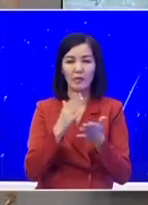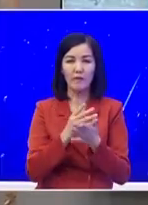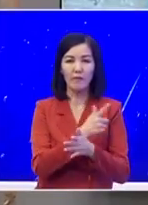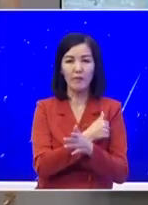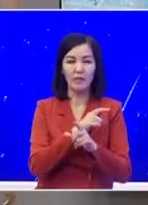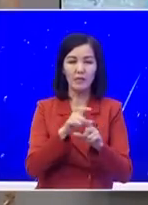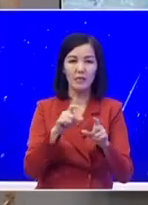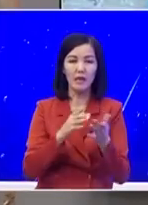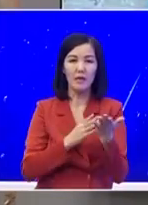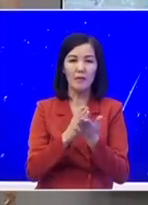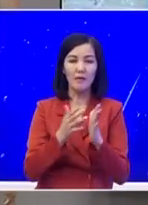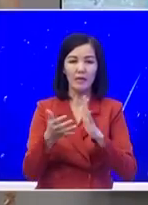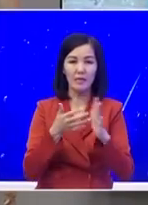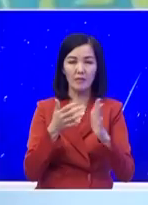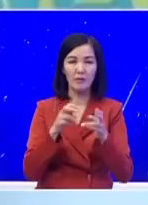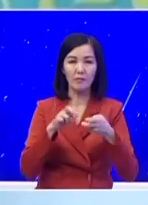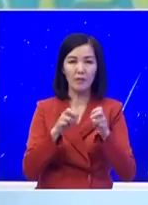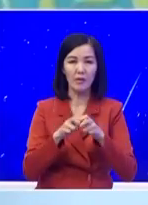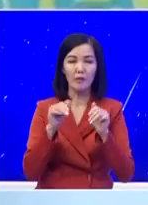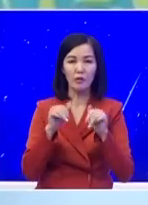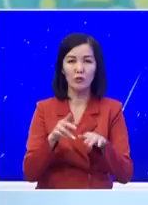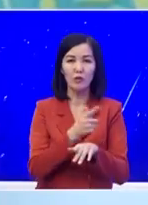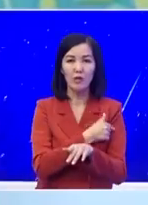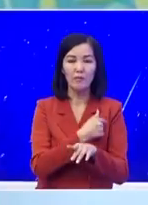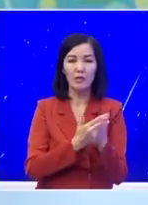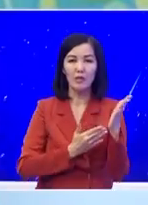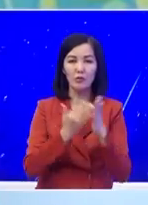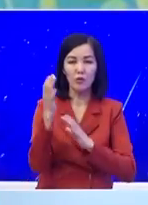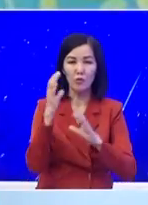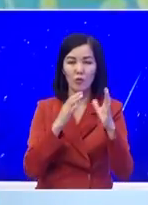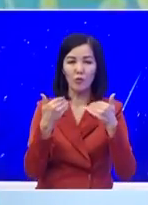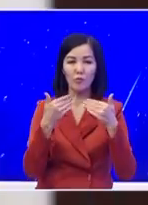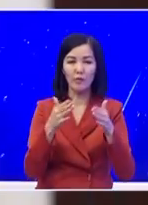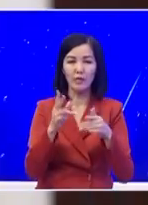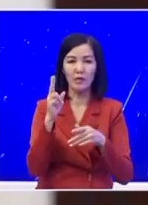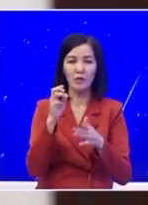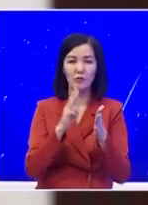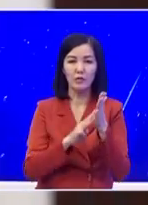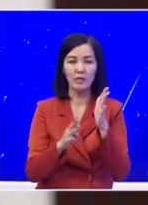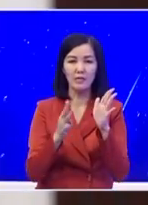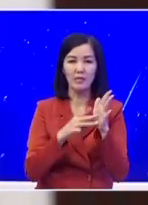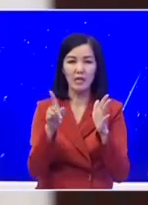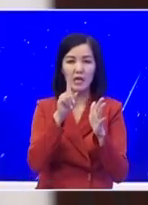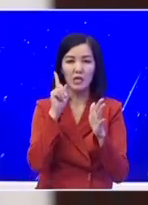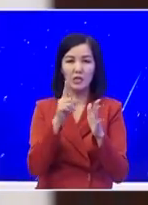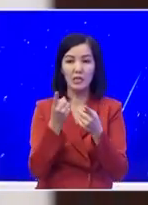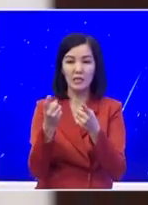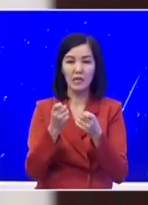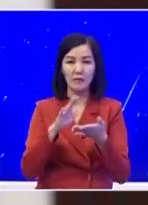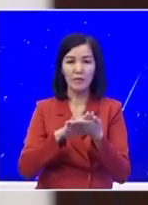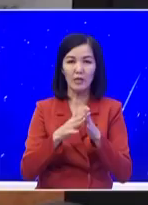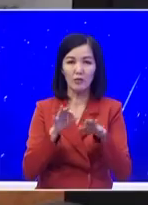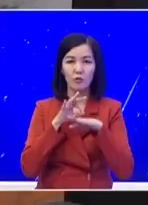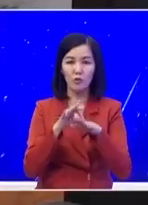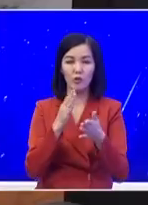медицина мамандары тапшы. Проблеманы шешу үшін медициналық жоғарғы оқу орнын бітірген 288 жас маманмен келіссөздер жүріп